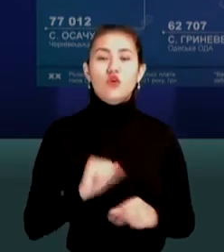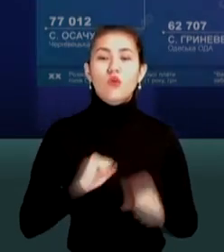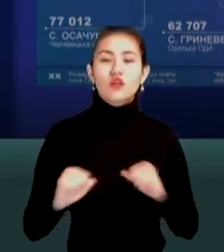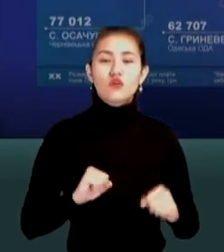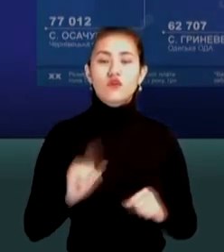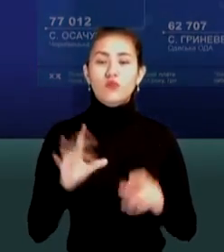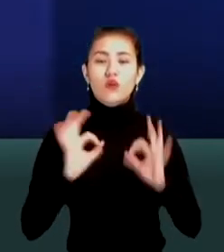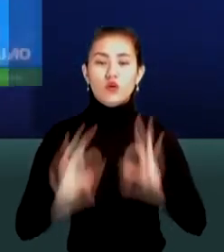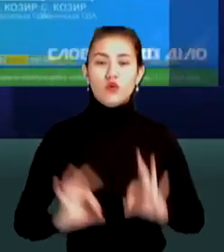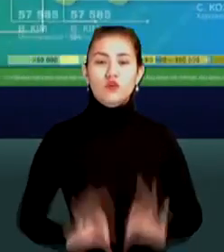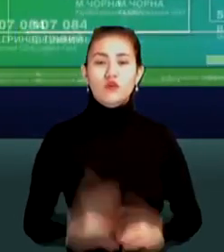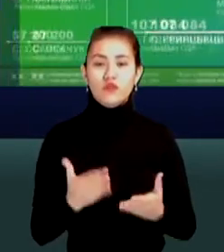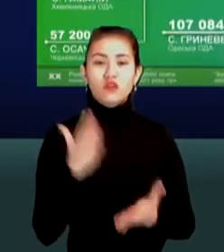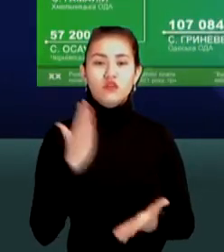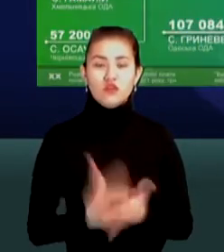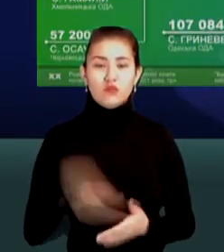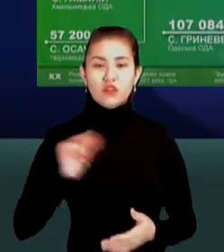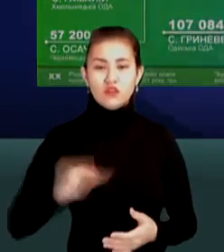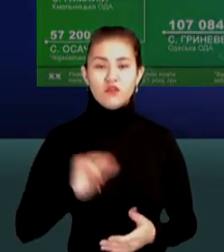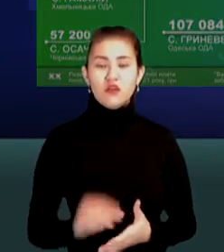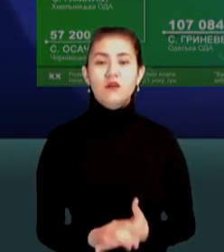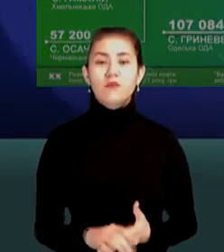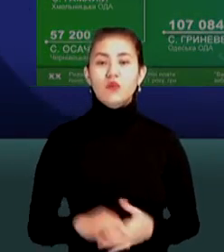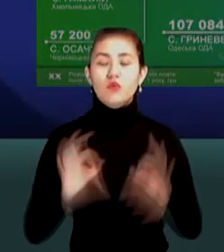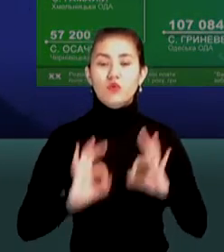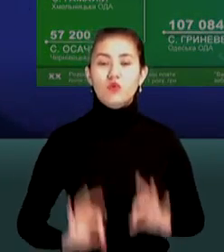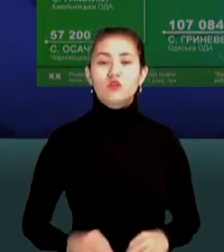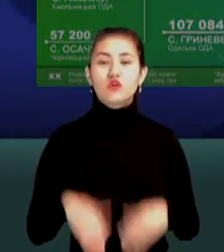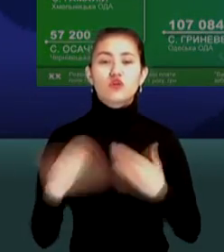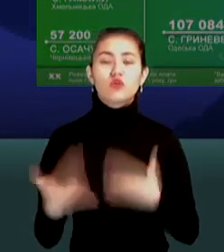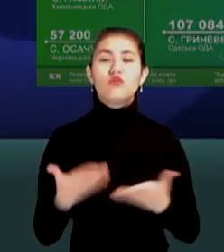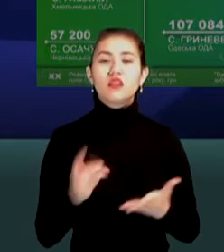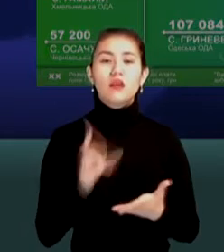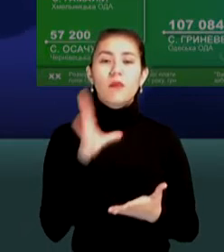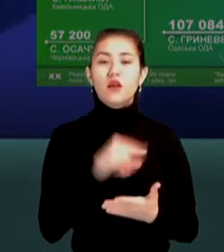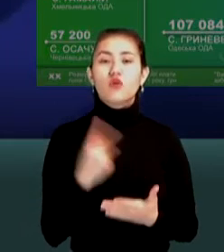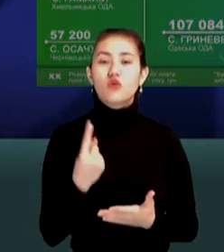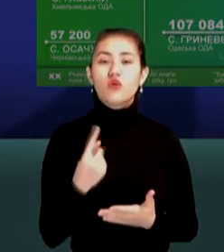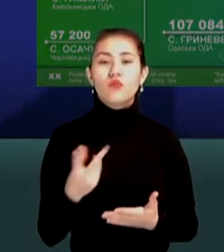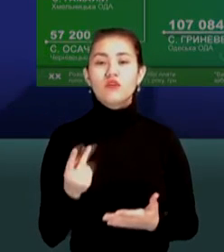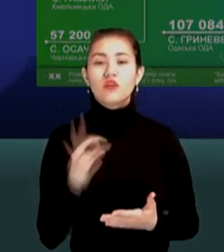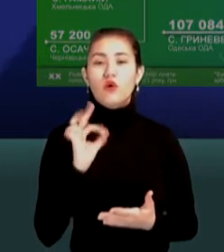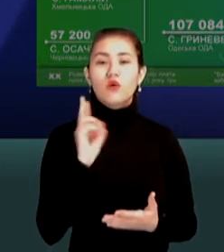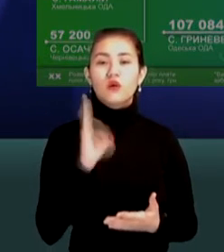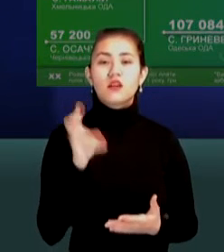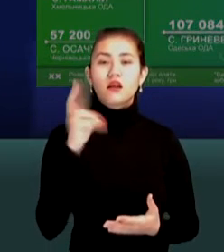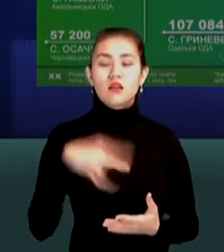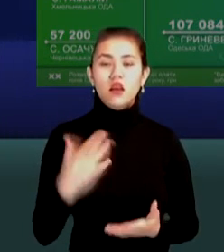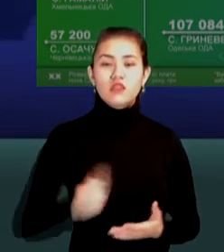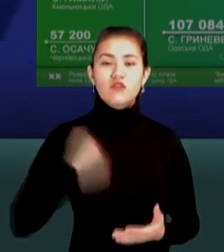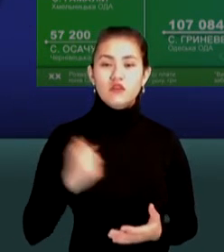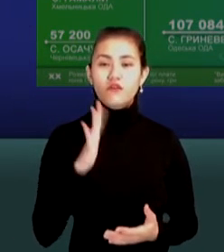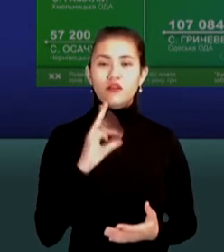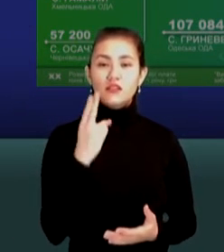прокуратури, тобто він діючий працівник прокуратури, тому він не має того подвійного окладу, а все ж таки військово-цивільна